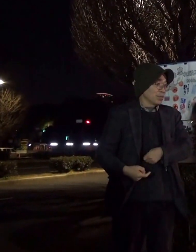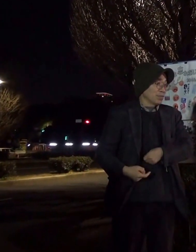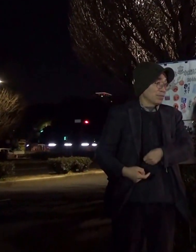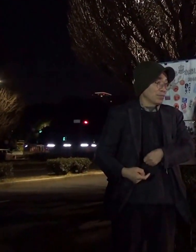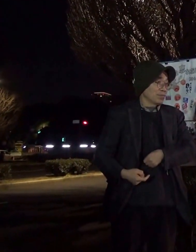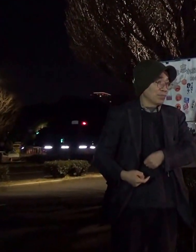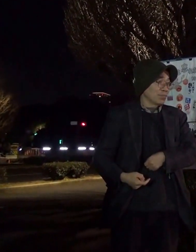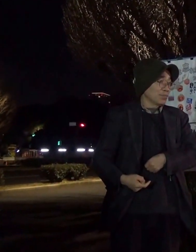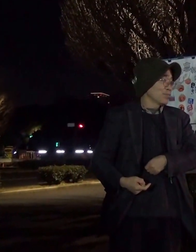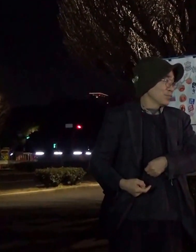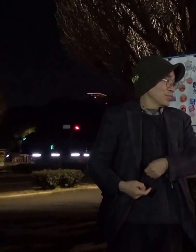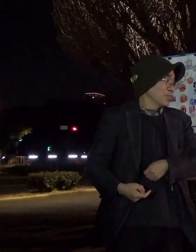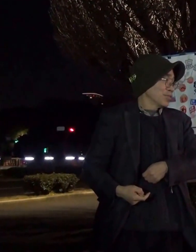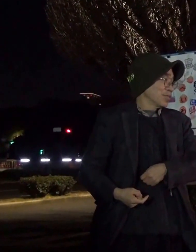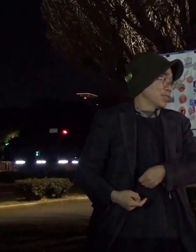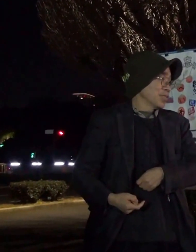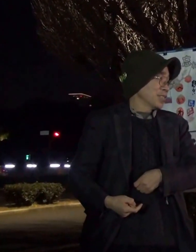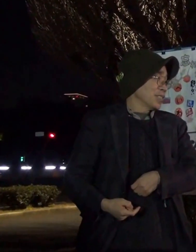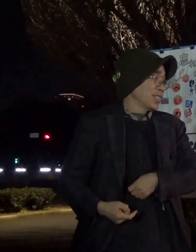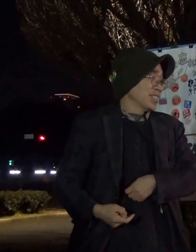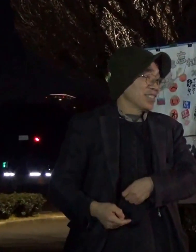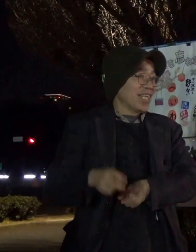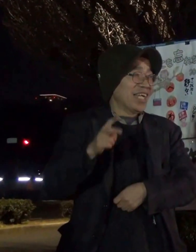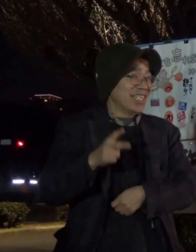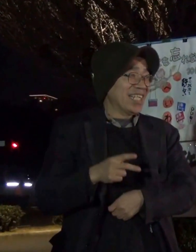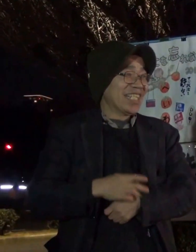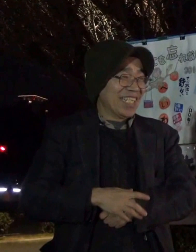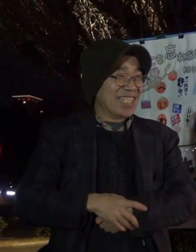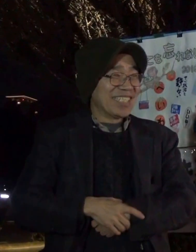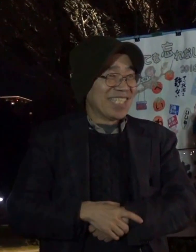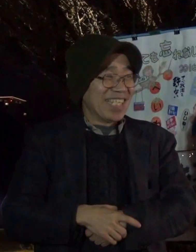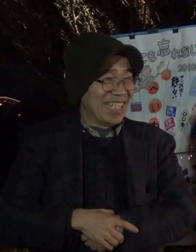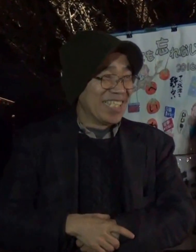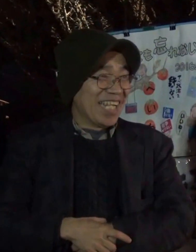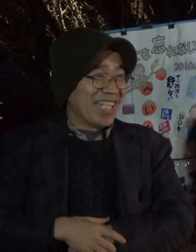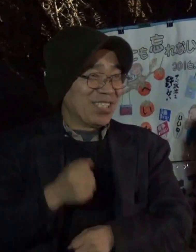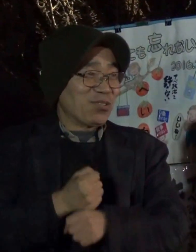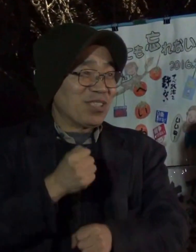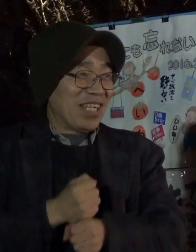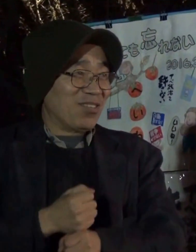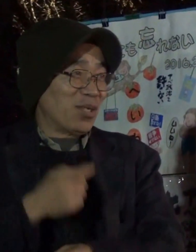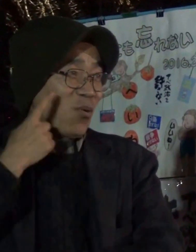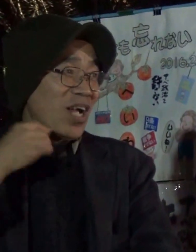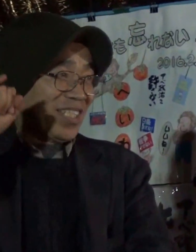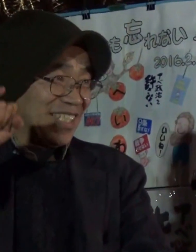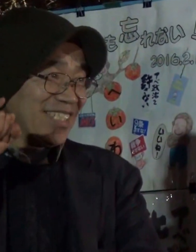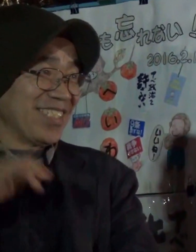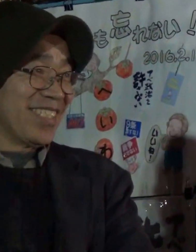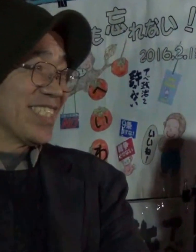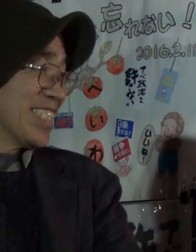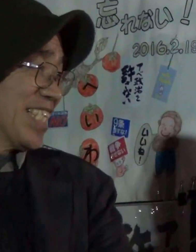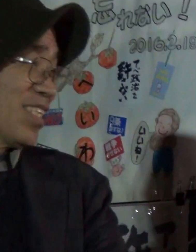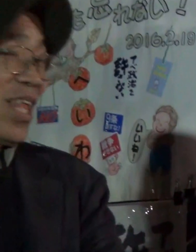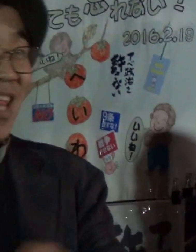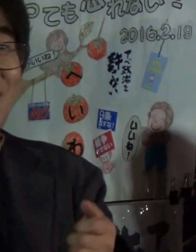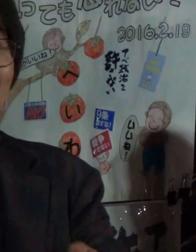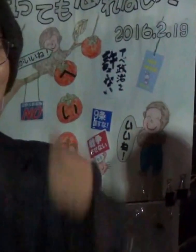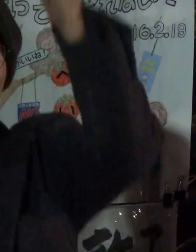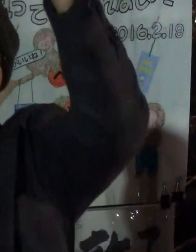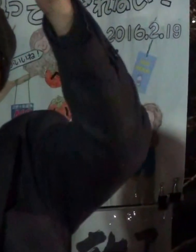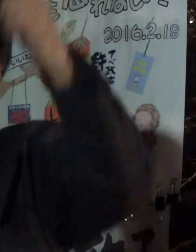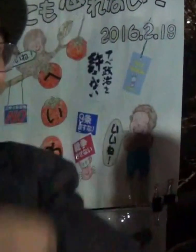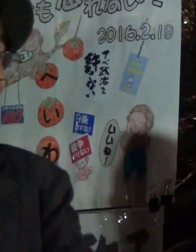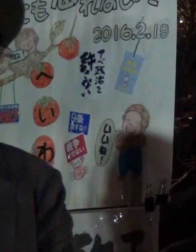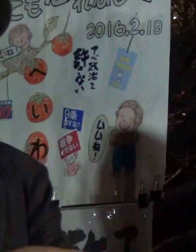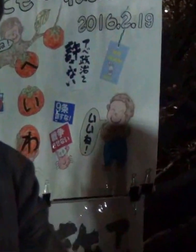くださったの。 作ったの、 作ったの、 今日のお母さん、ね、 そうだよ、知らなかったの。 そうなんだね。 そうだよ、 ね、でも掲げるのは山田さんなん